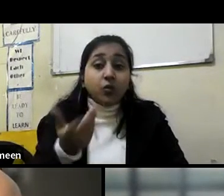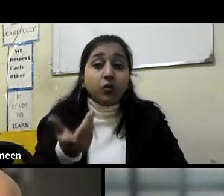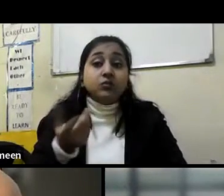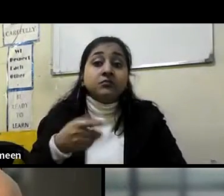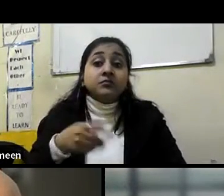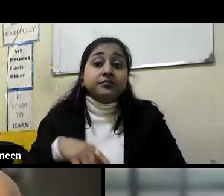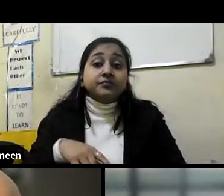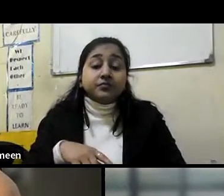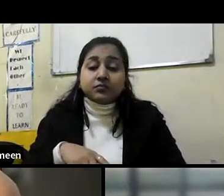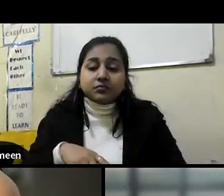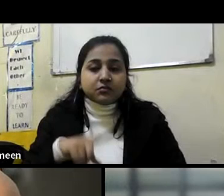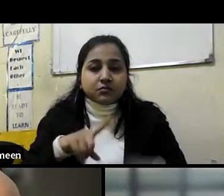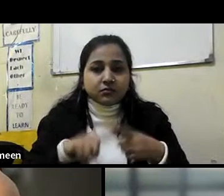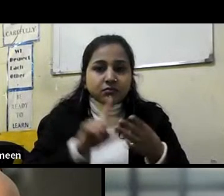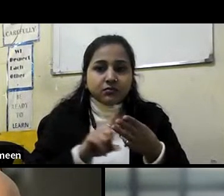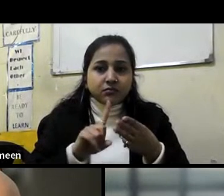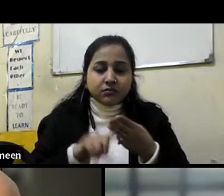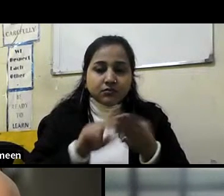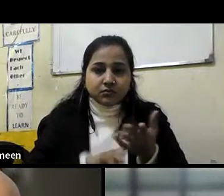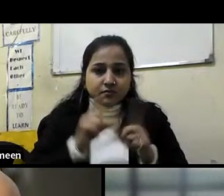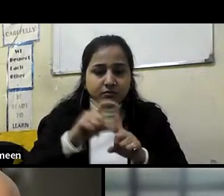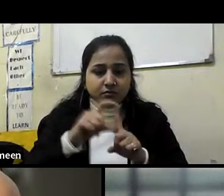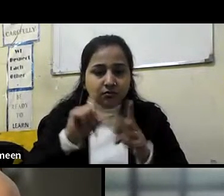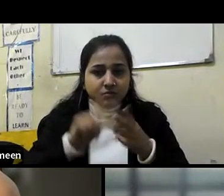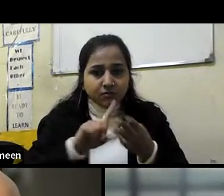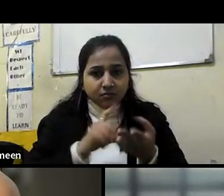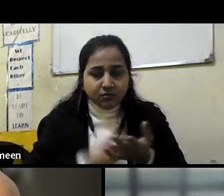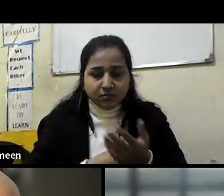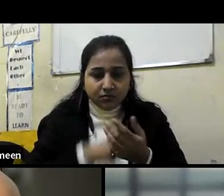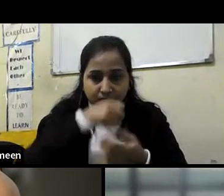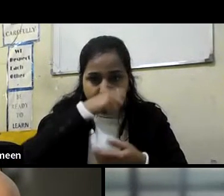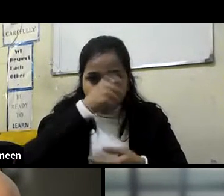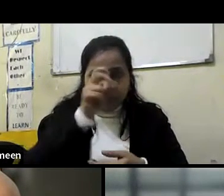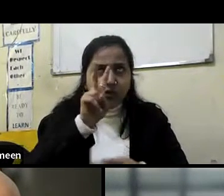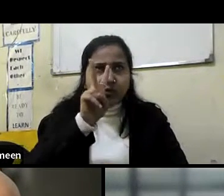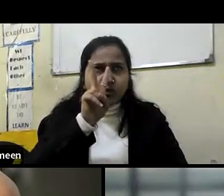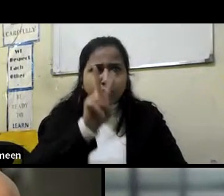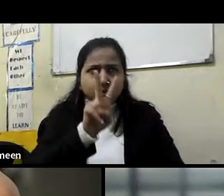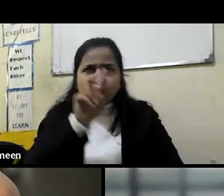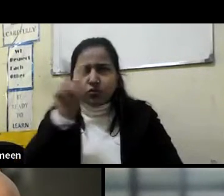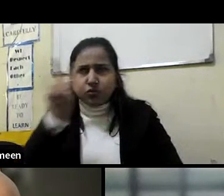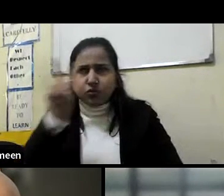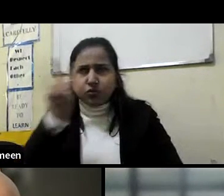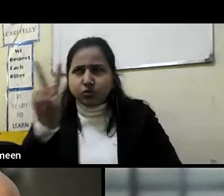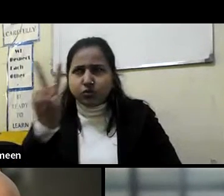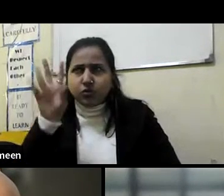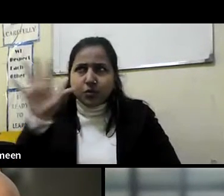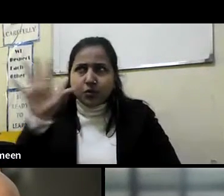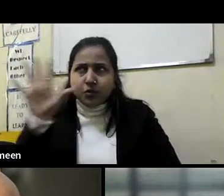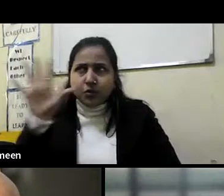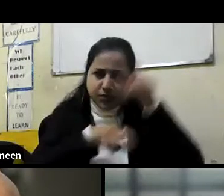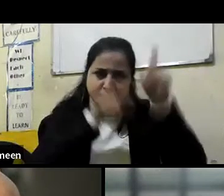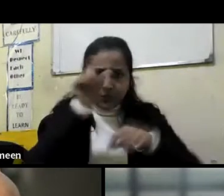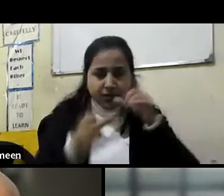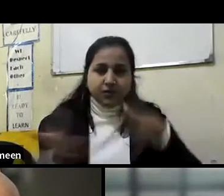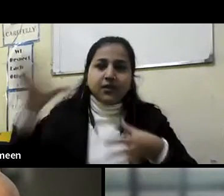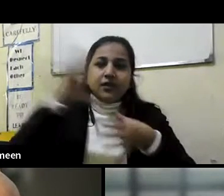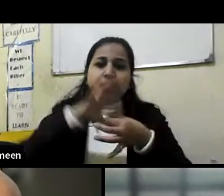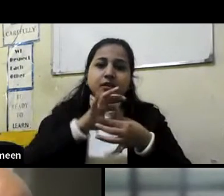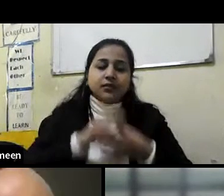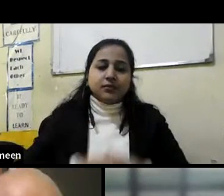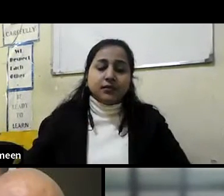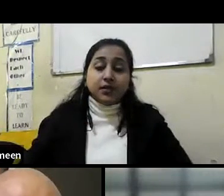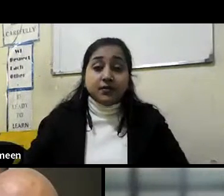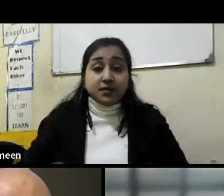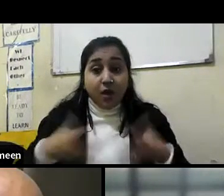है, वो सब. और तो उसमें कुछ 225 लोग ऑलरेडी जुड़ चुके हैं सार्थक के साथ. और मैं चाहूंगा कि आप भी